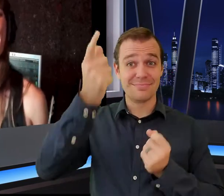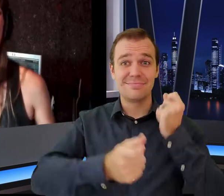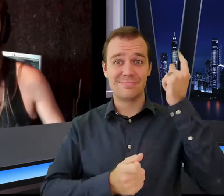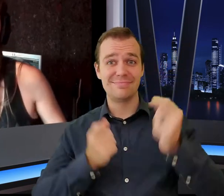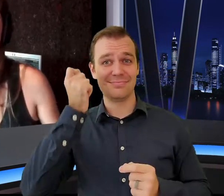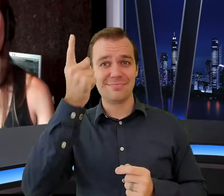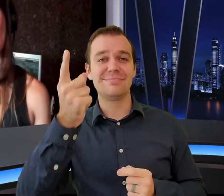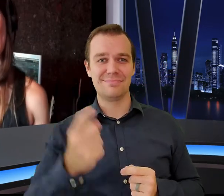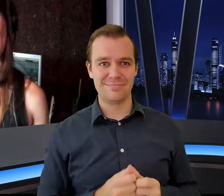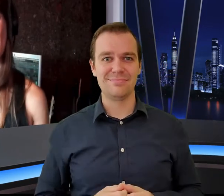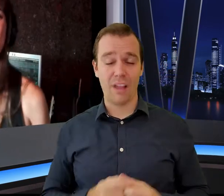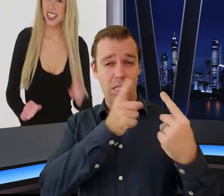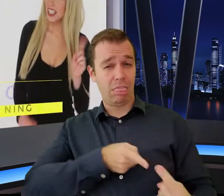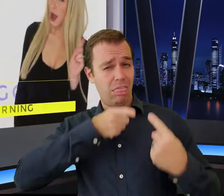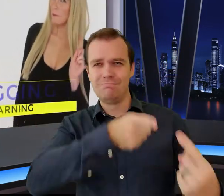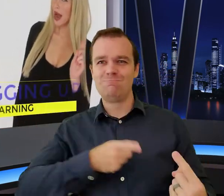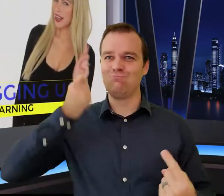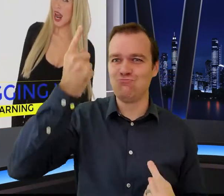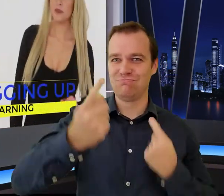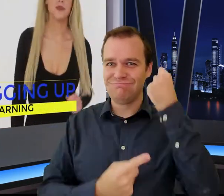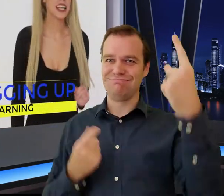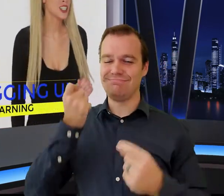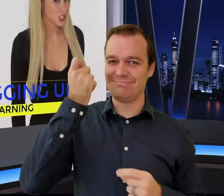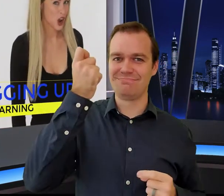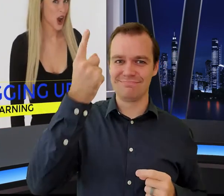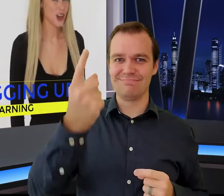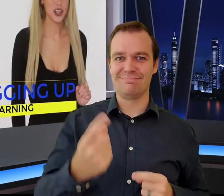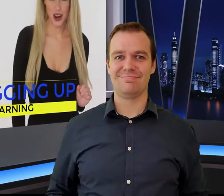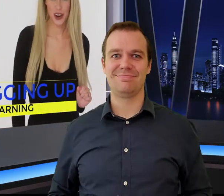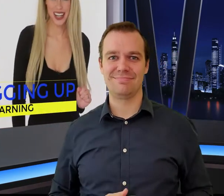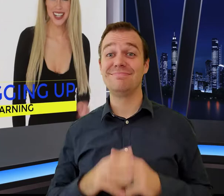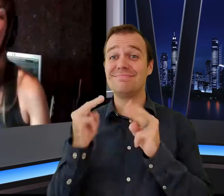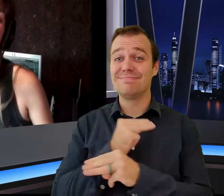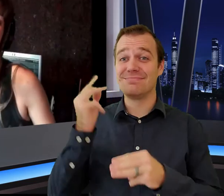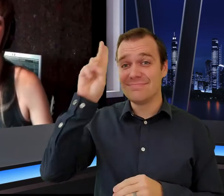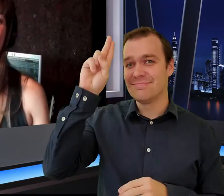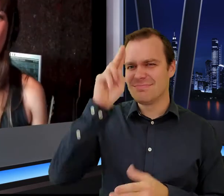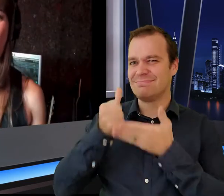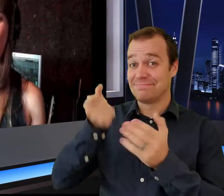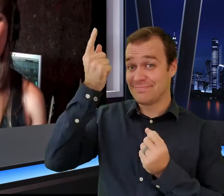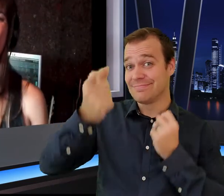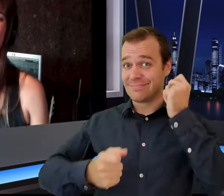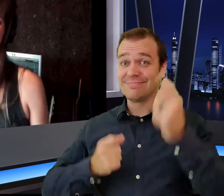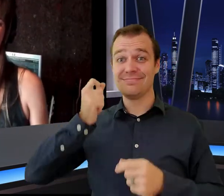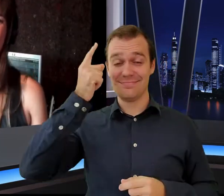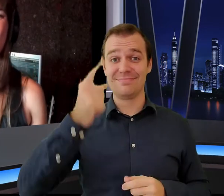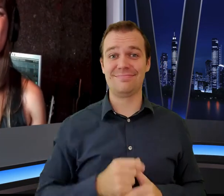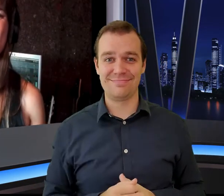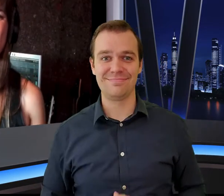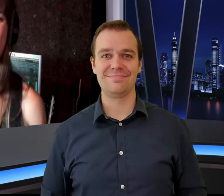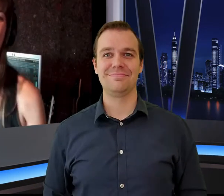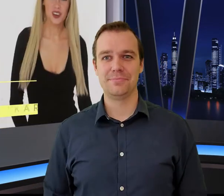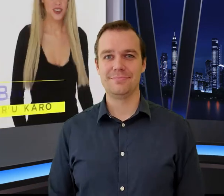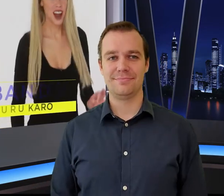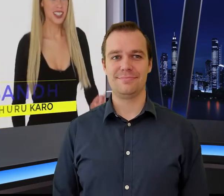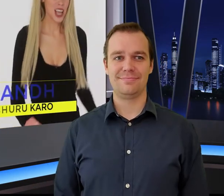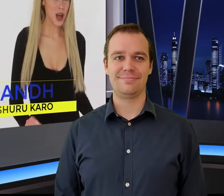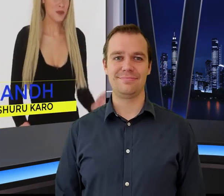अंकल मेक्स मैथ इजी स्टॉप मेकिंग अप एंड स्टार्ट लर्निंग Math Uncle makes math